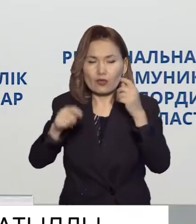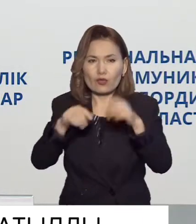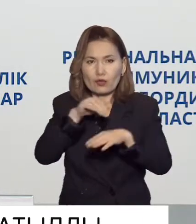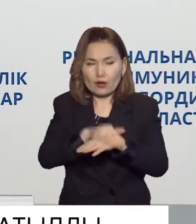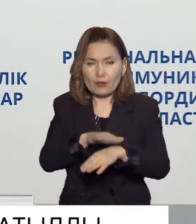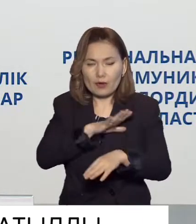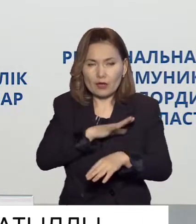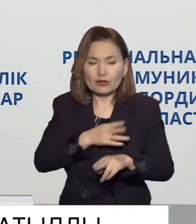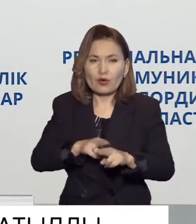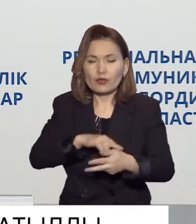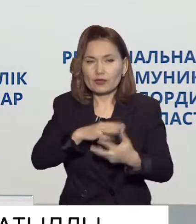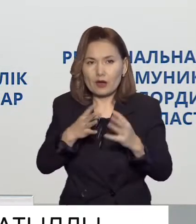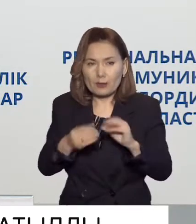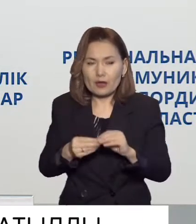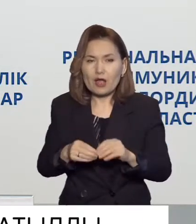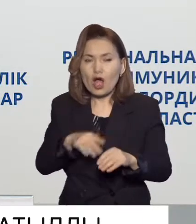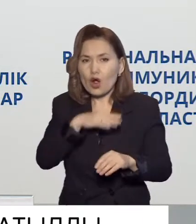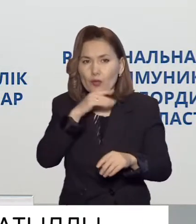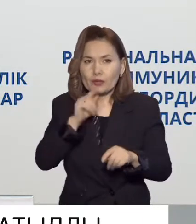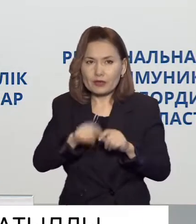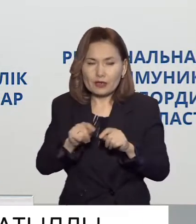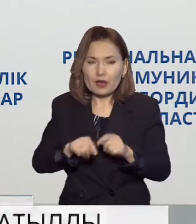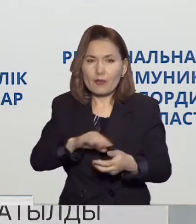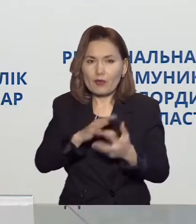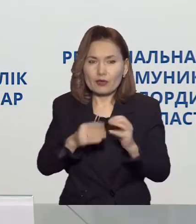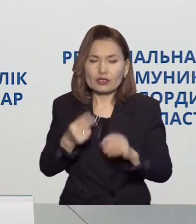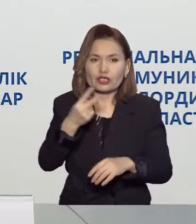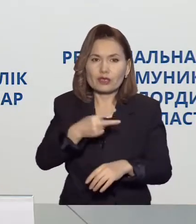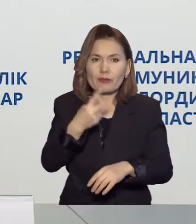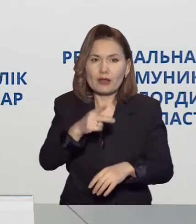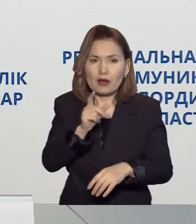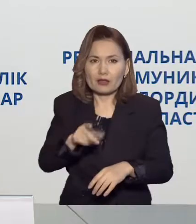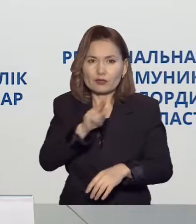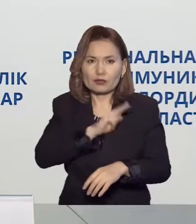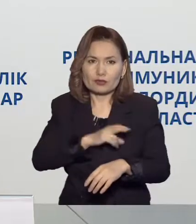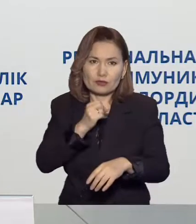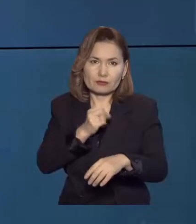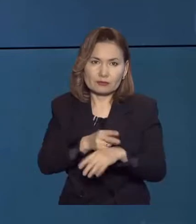адам. Және басқа да теріс себептермен 22 адам босатылған.